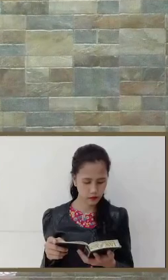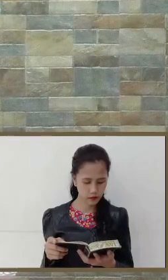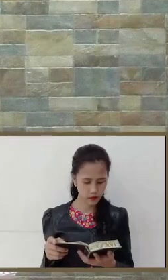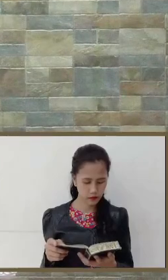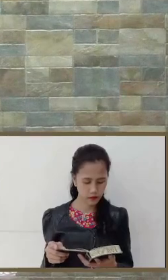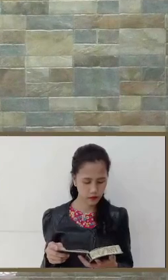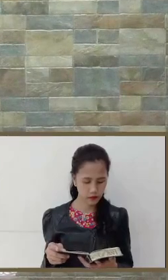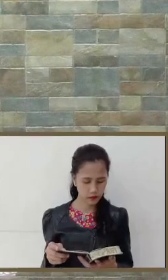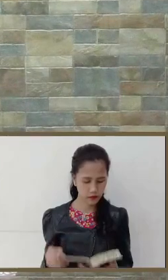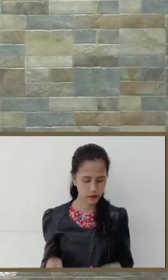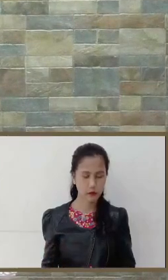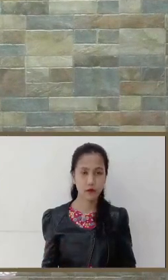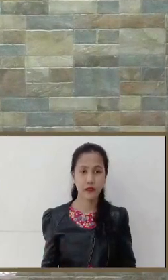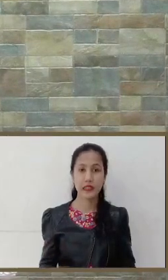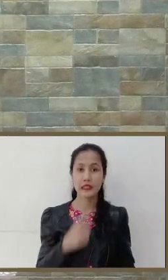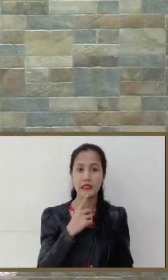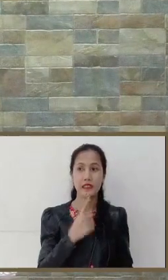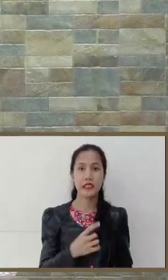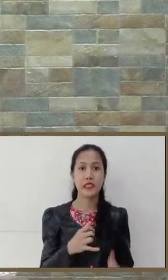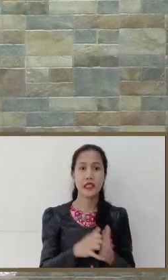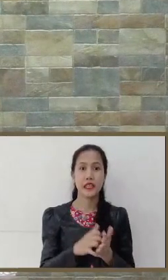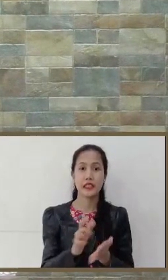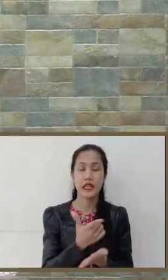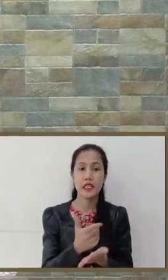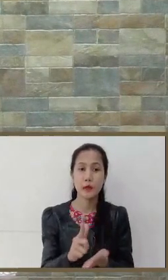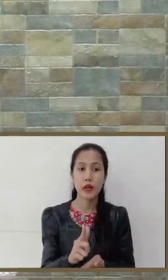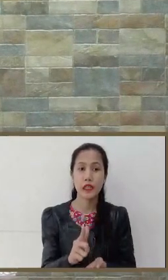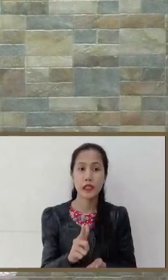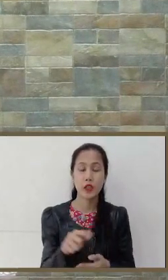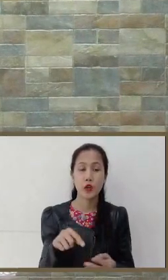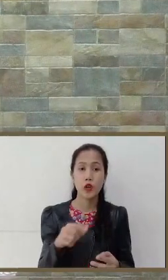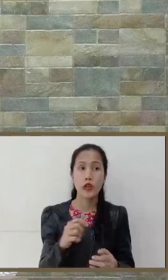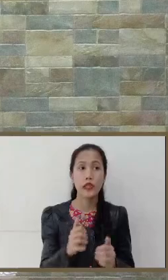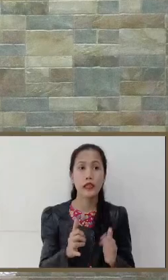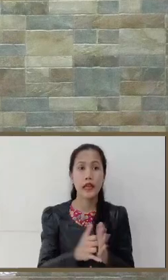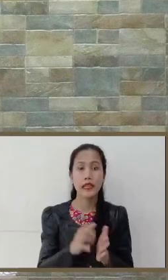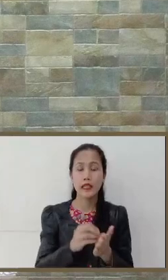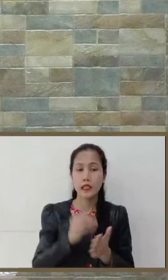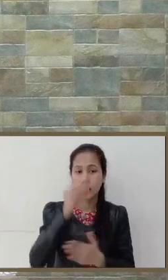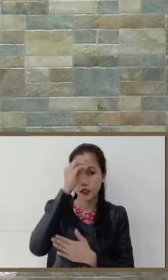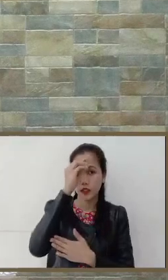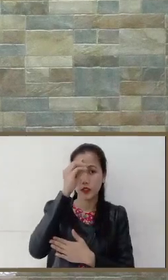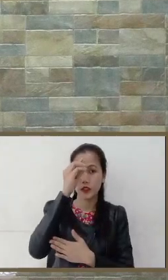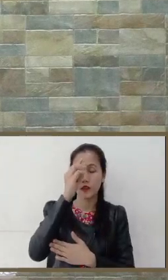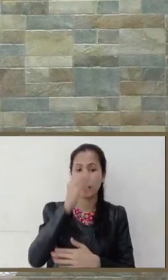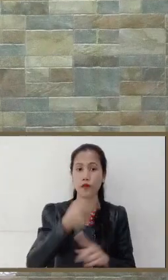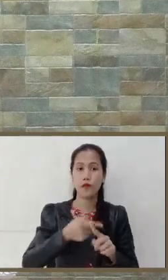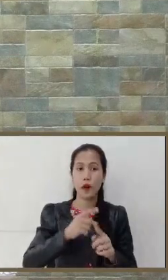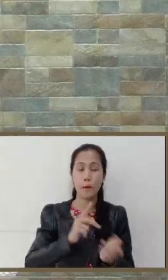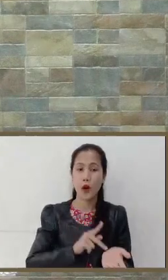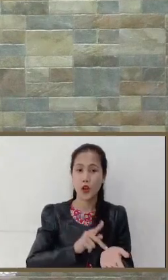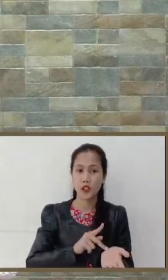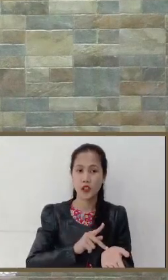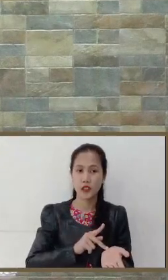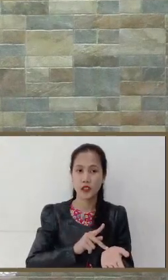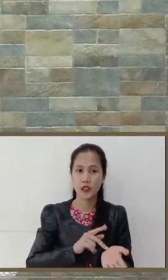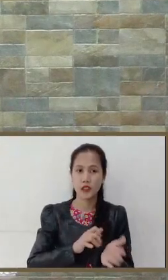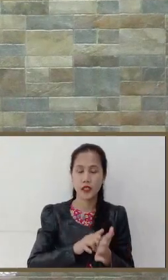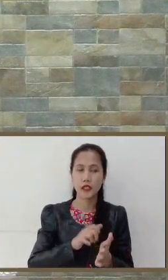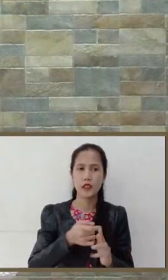Yung gospel na kung saan ay narinig niyo sa akin, yan po ay hindi katuruan ng tao. Verse number 12, "For I